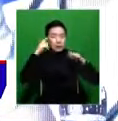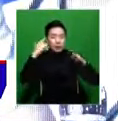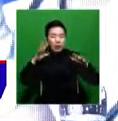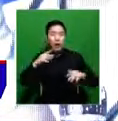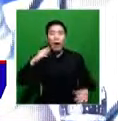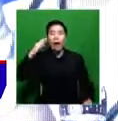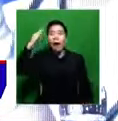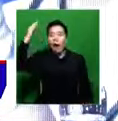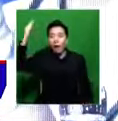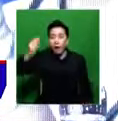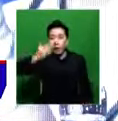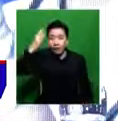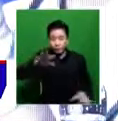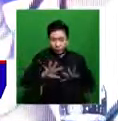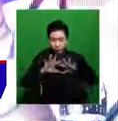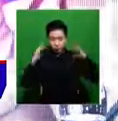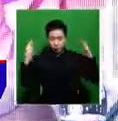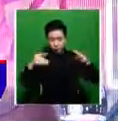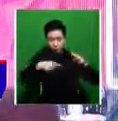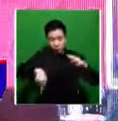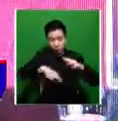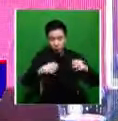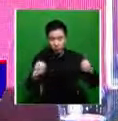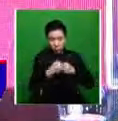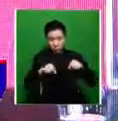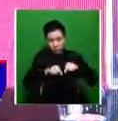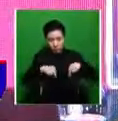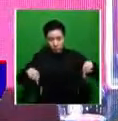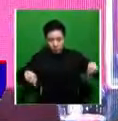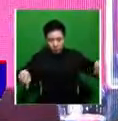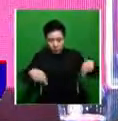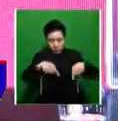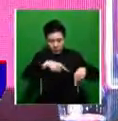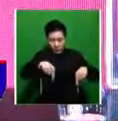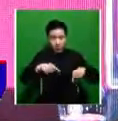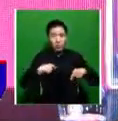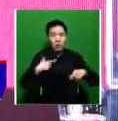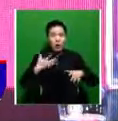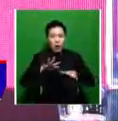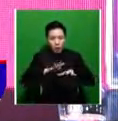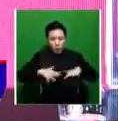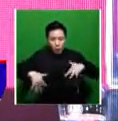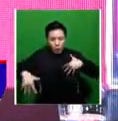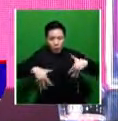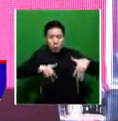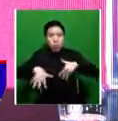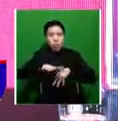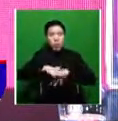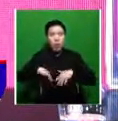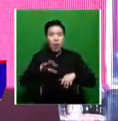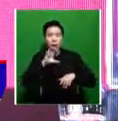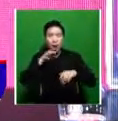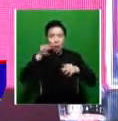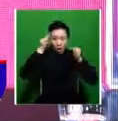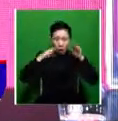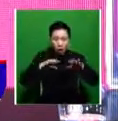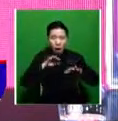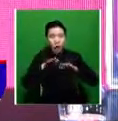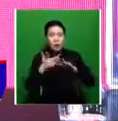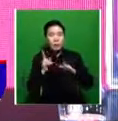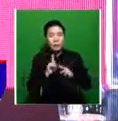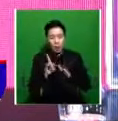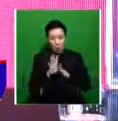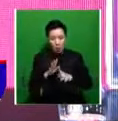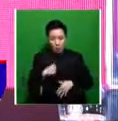ในสนามมวยก็เป็นปัจจัยเอื้ออย่างมากเลยที่ทำให้เกิดการติดต่ออย่างเ